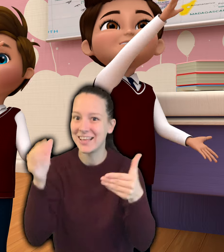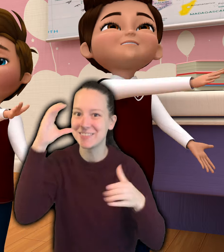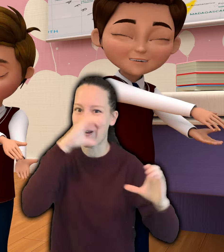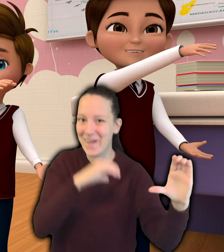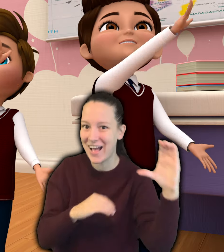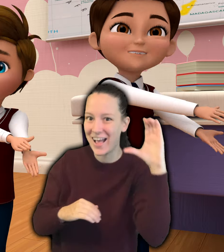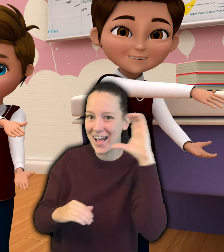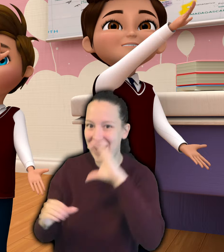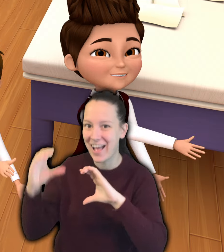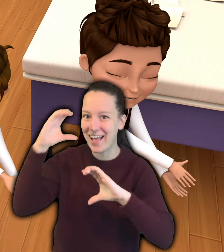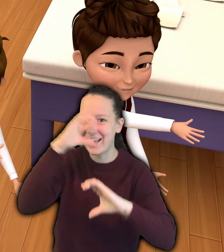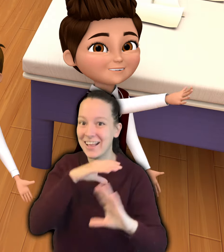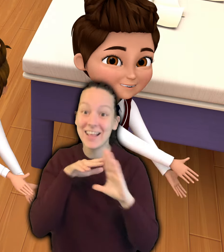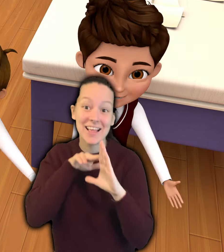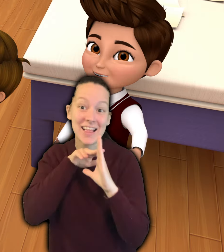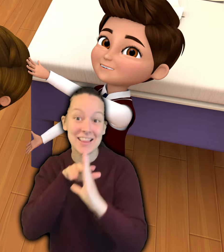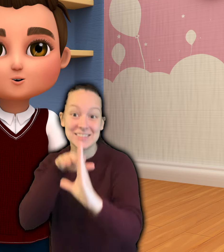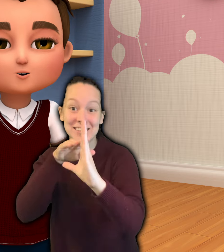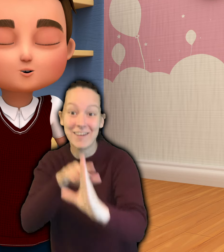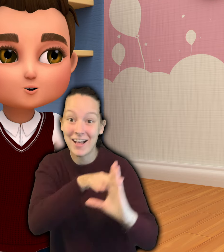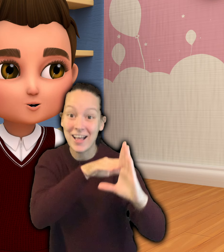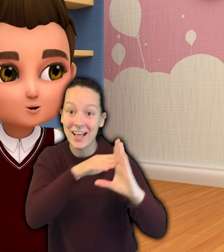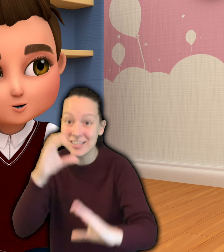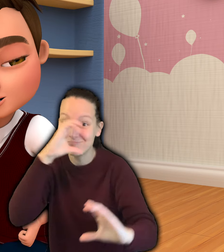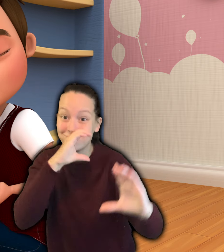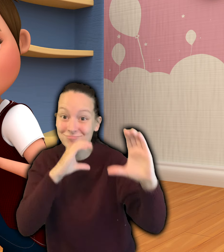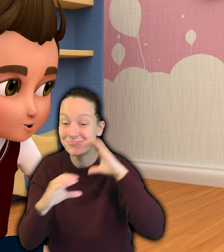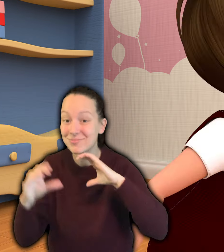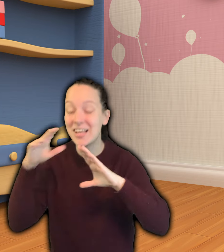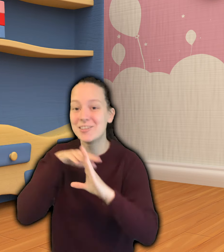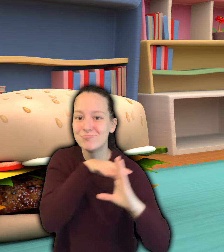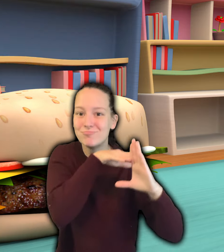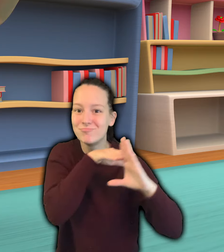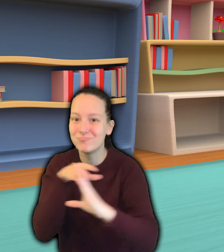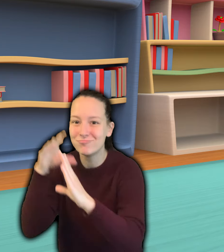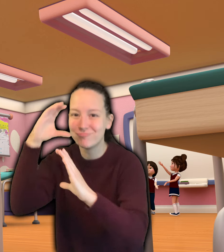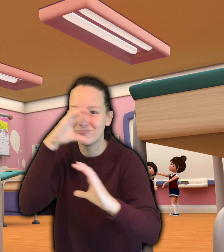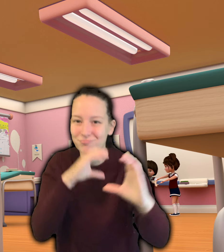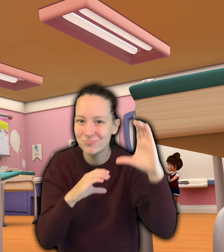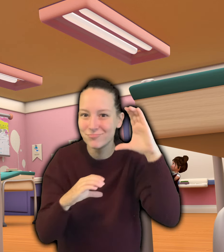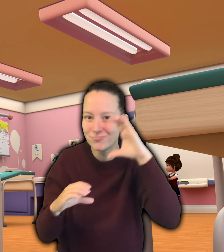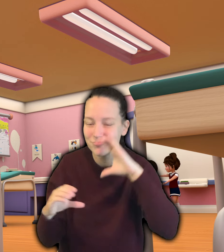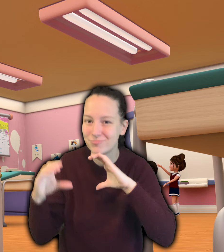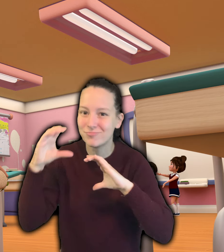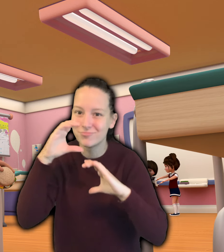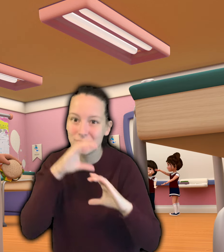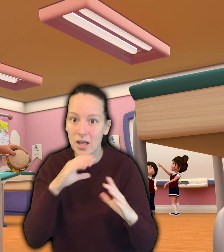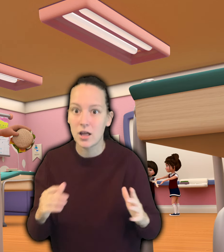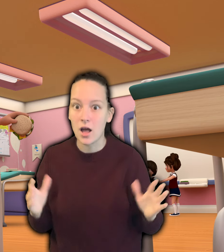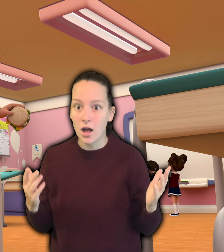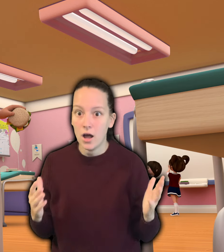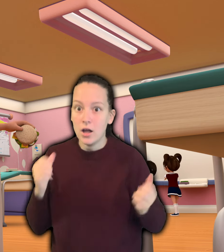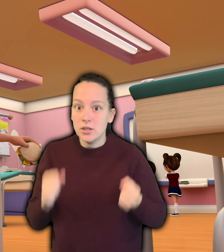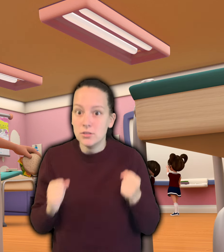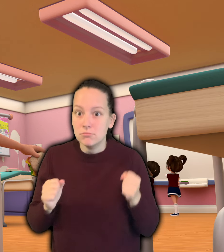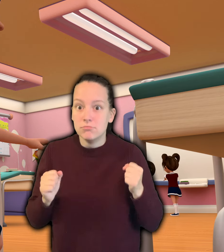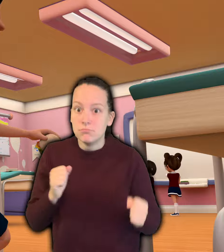みんな海のハサメ家族